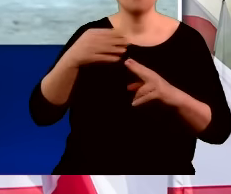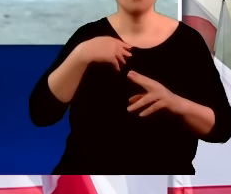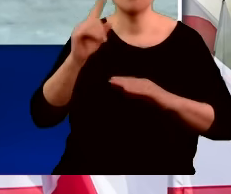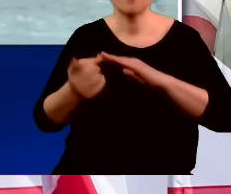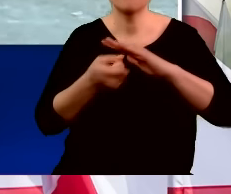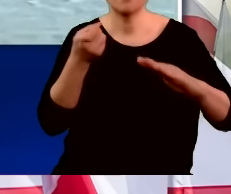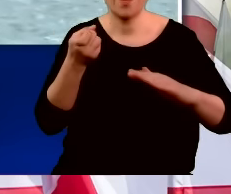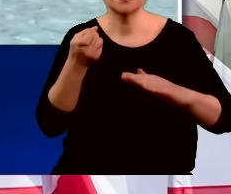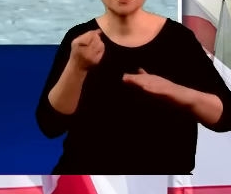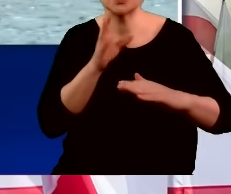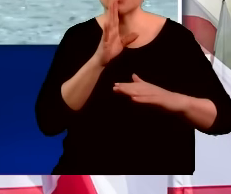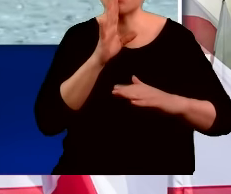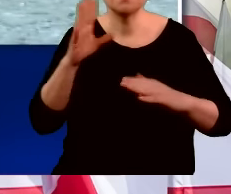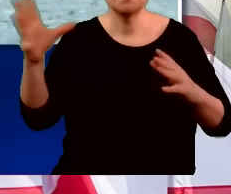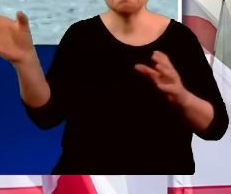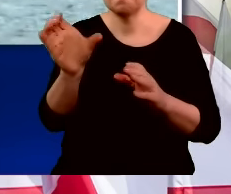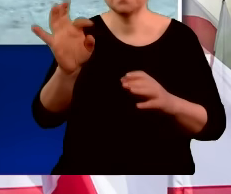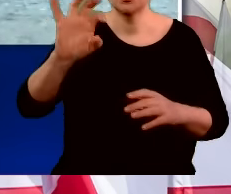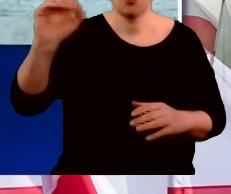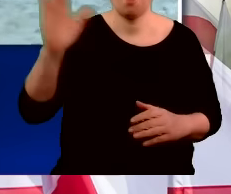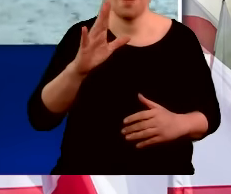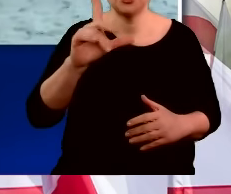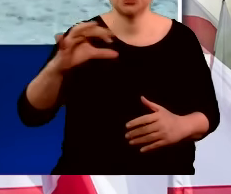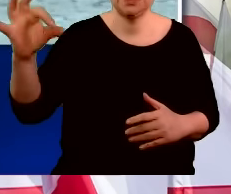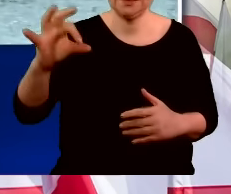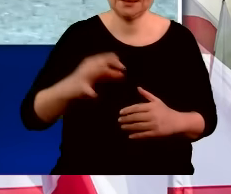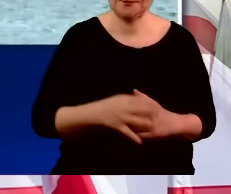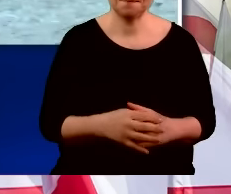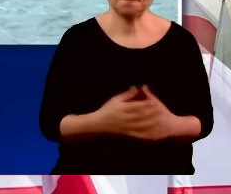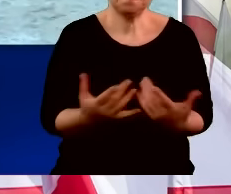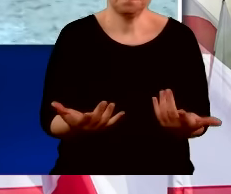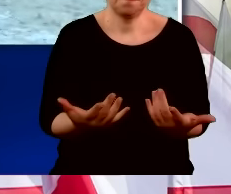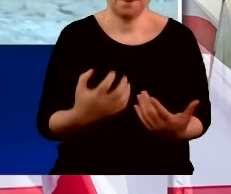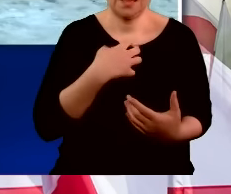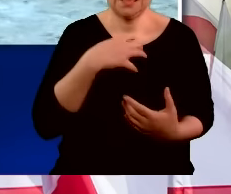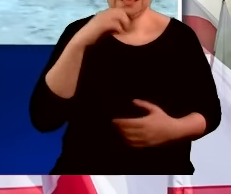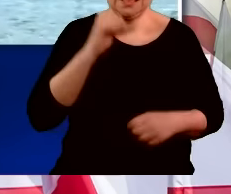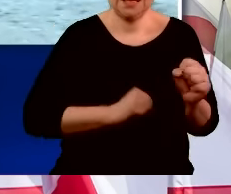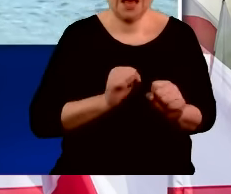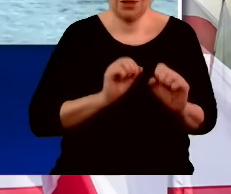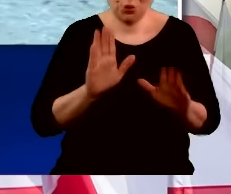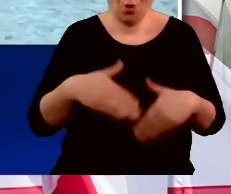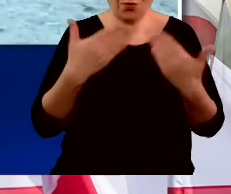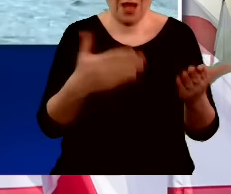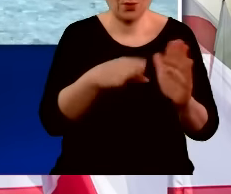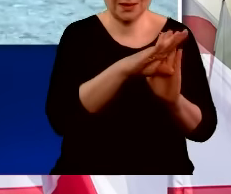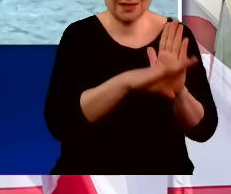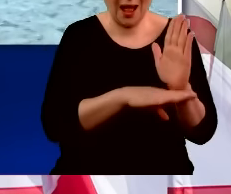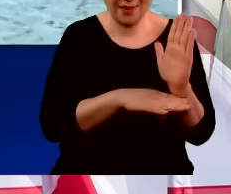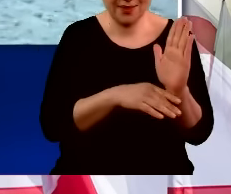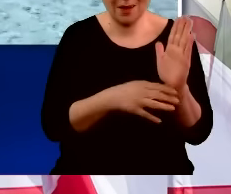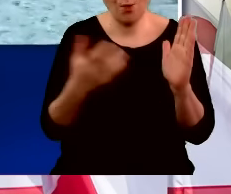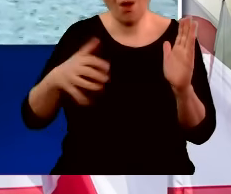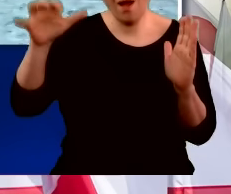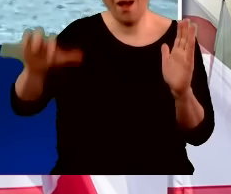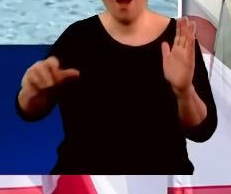z rzekomym Tomaszem Lisem. Więc jaki taki sędzia zapewnił standard, o którym tak mówi opozycja chętnie, o którym mówi